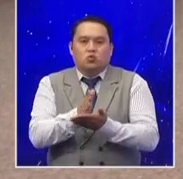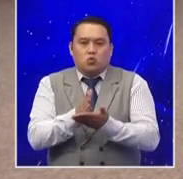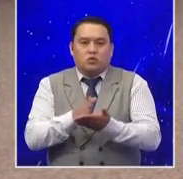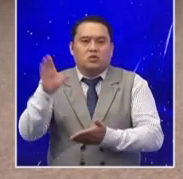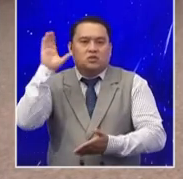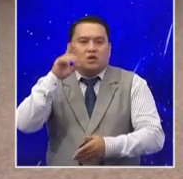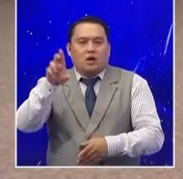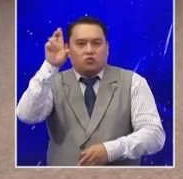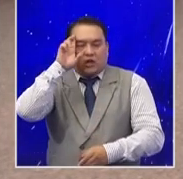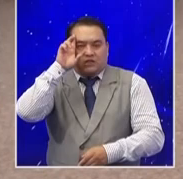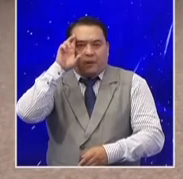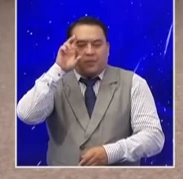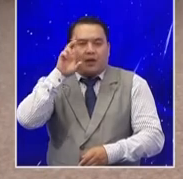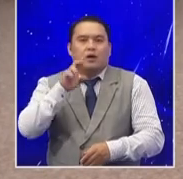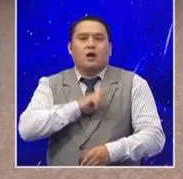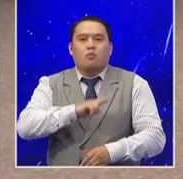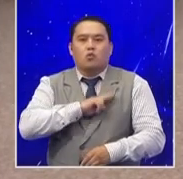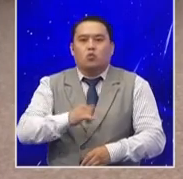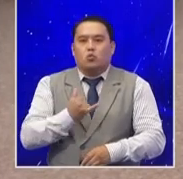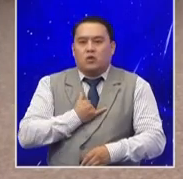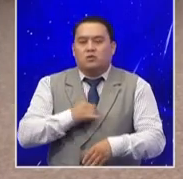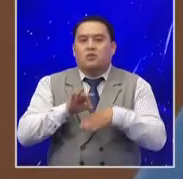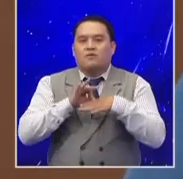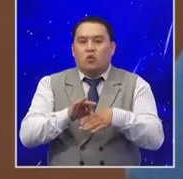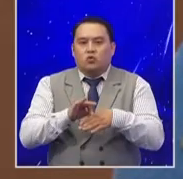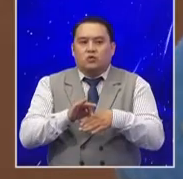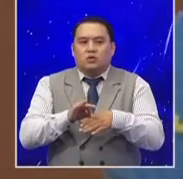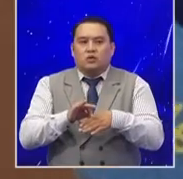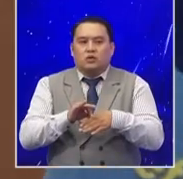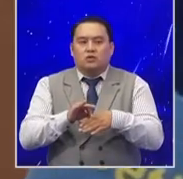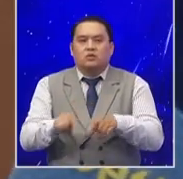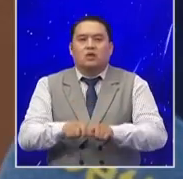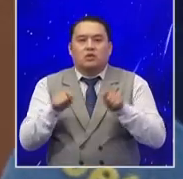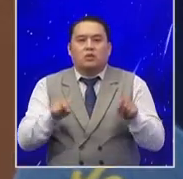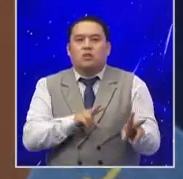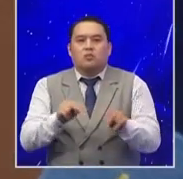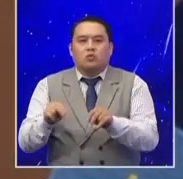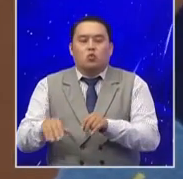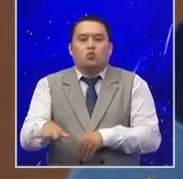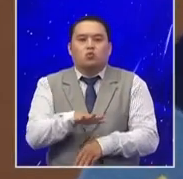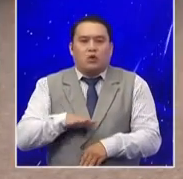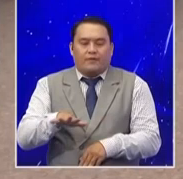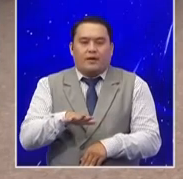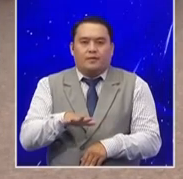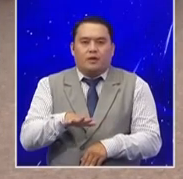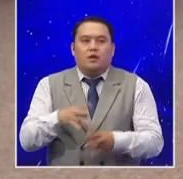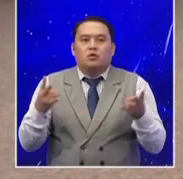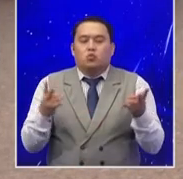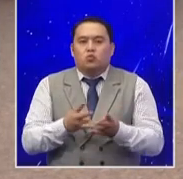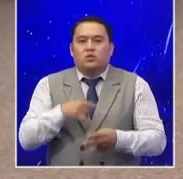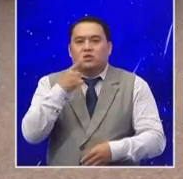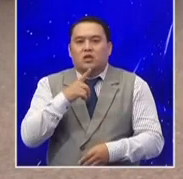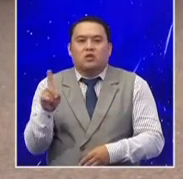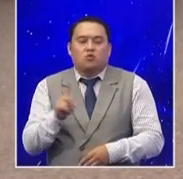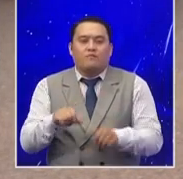государство». Данная работа у нас проводится в рамках ЖТСУ Адалдык Алаңы, то есть создание благоприятных условий. Необходимо сказать, что у нас